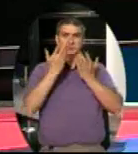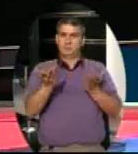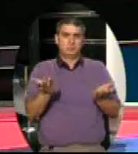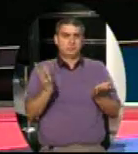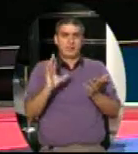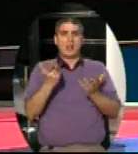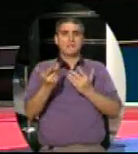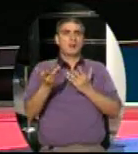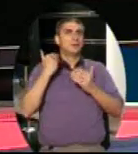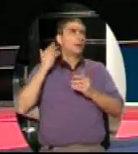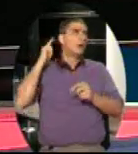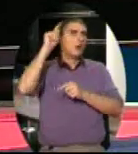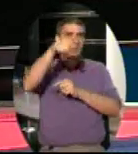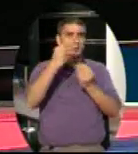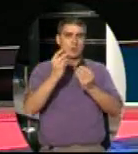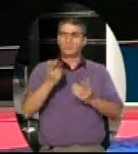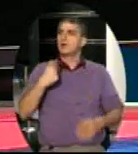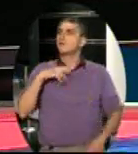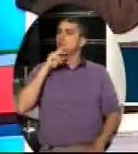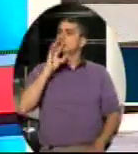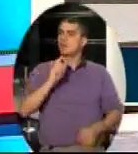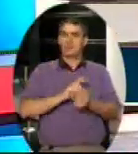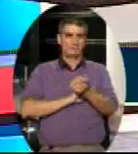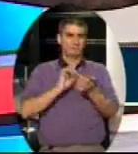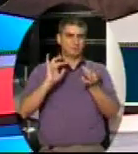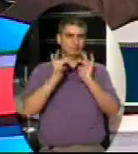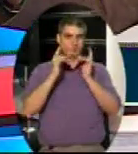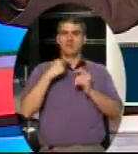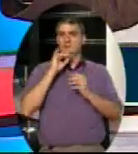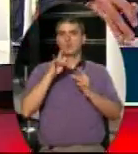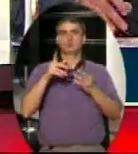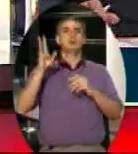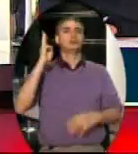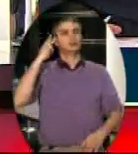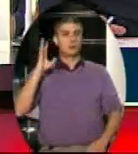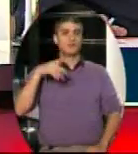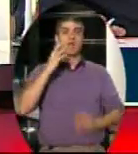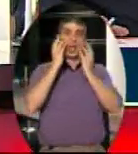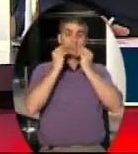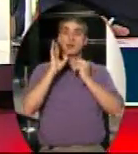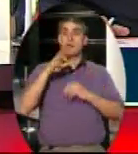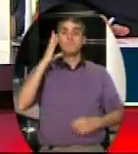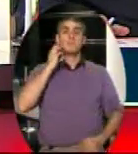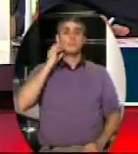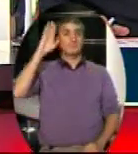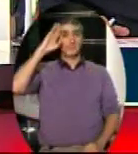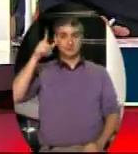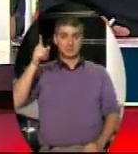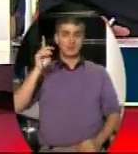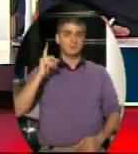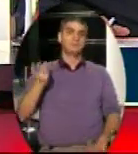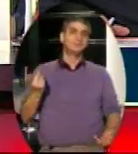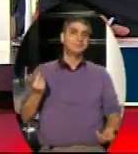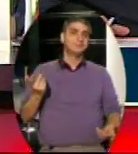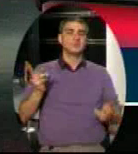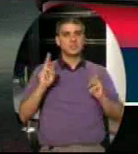למה להפליק פה למקומות... אבל כשאנחנו מדברים על דם רע, ואמרנו יש דם רע בין שלי חימוש למי פרץ, גם מצנה יש לו,